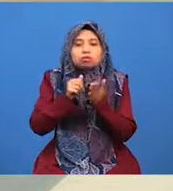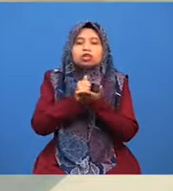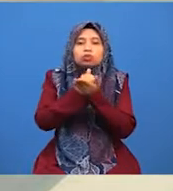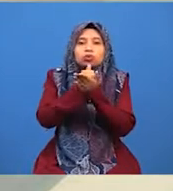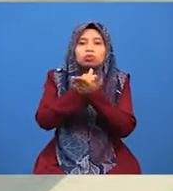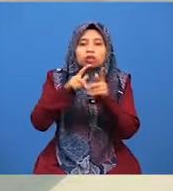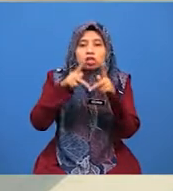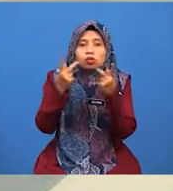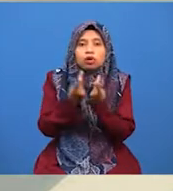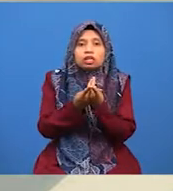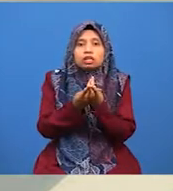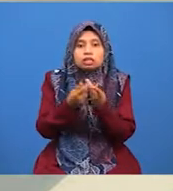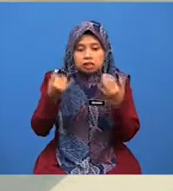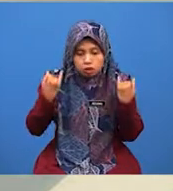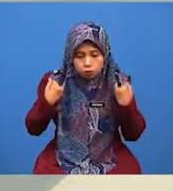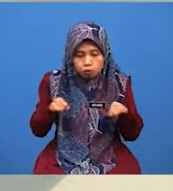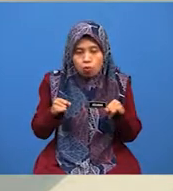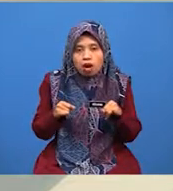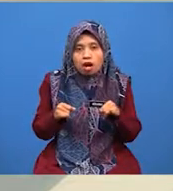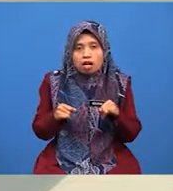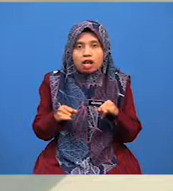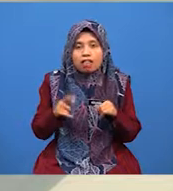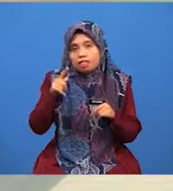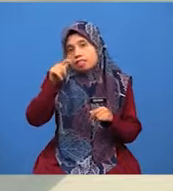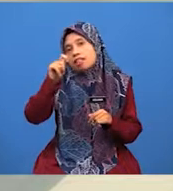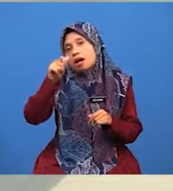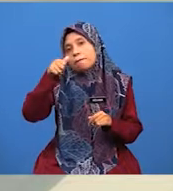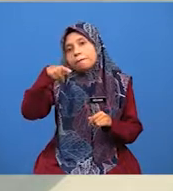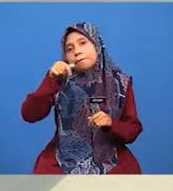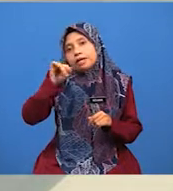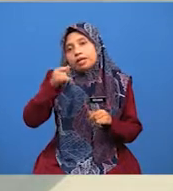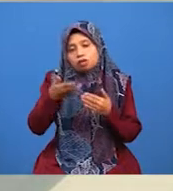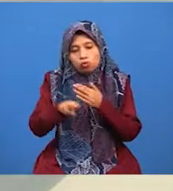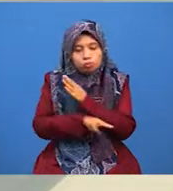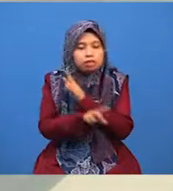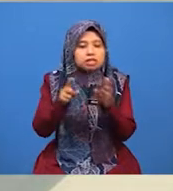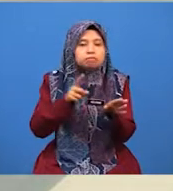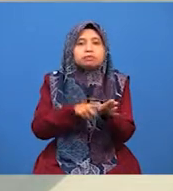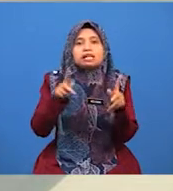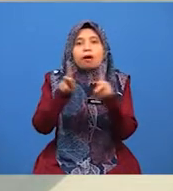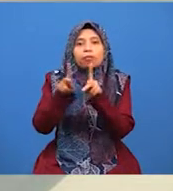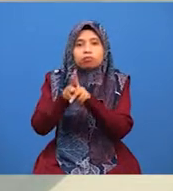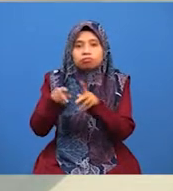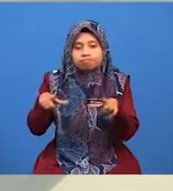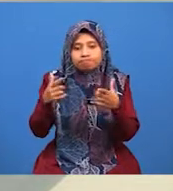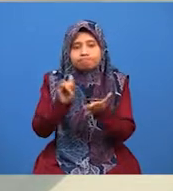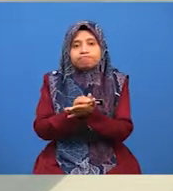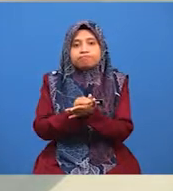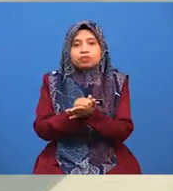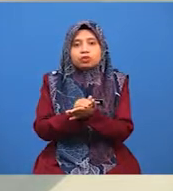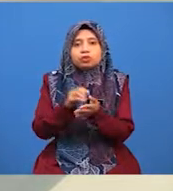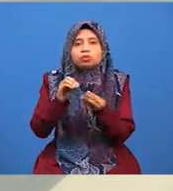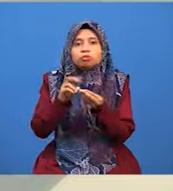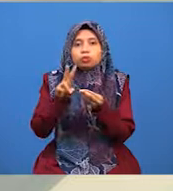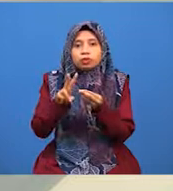membantu keluarganya menjual tapai ubi di kampung. Selain itu,